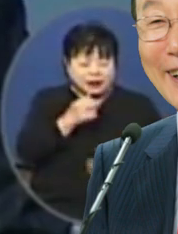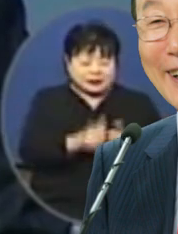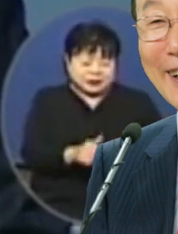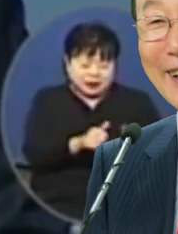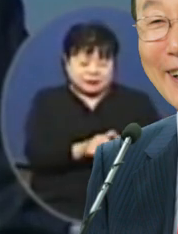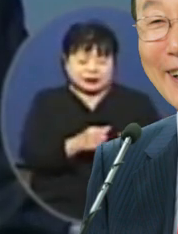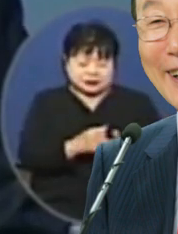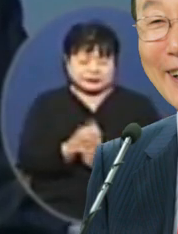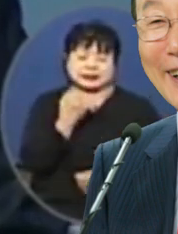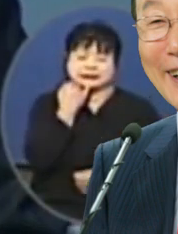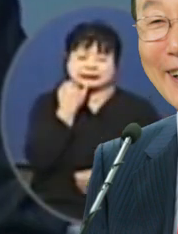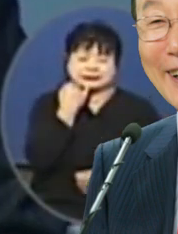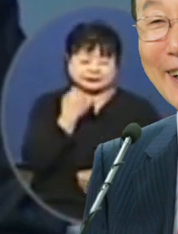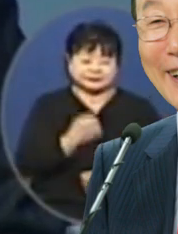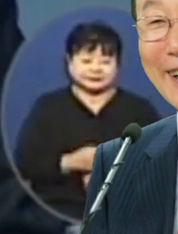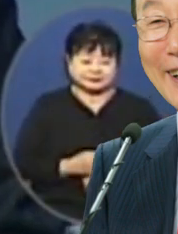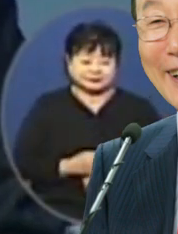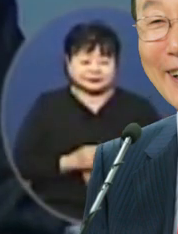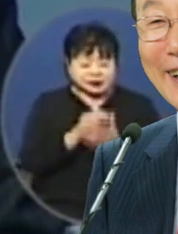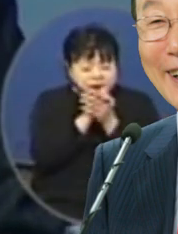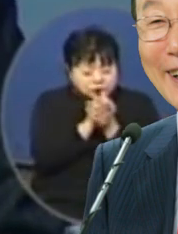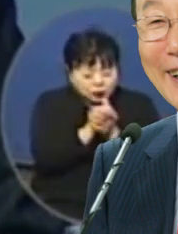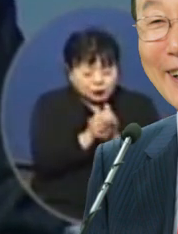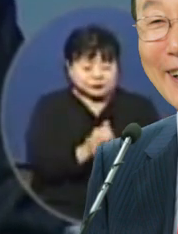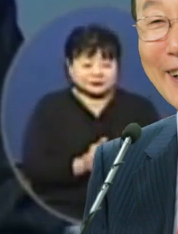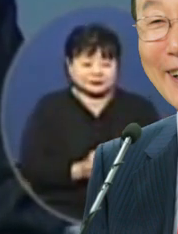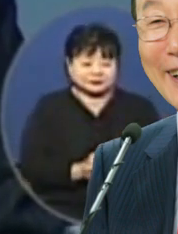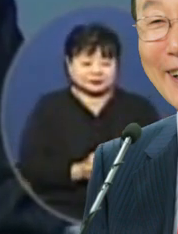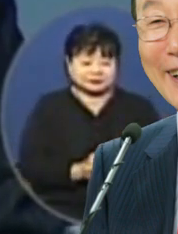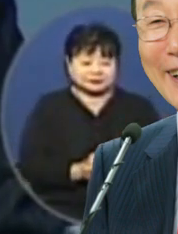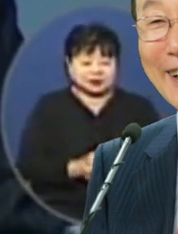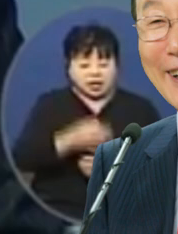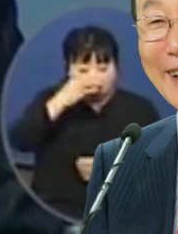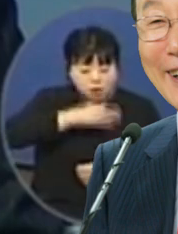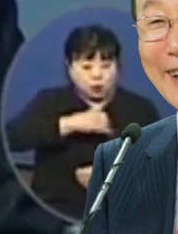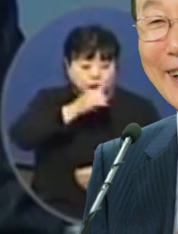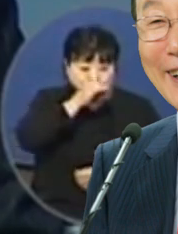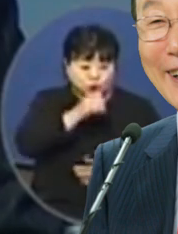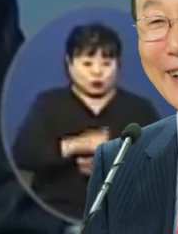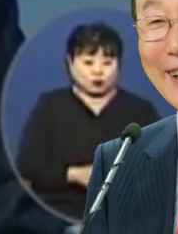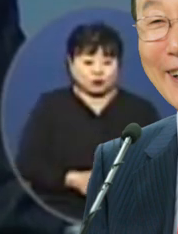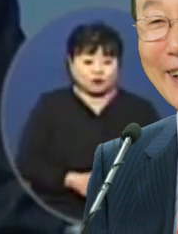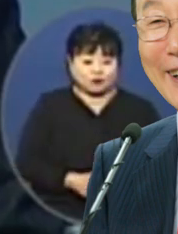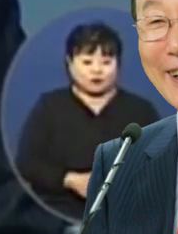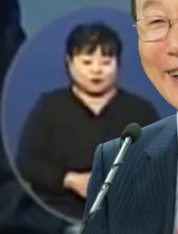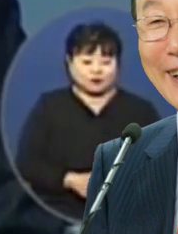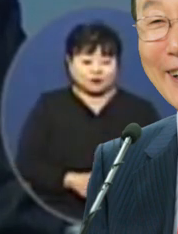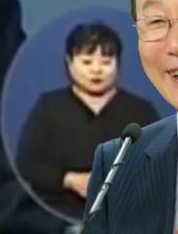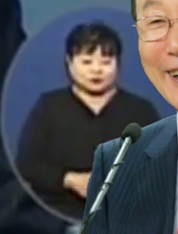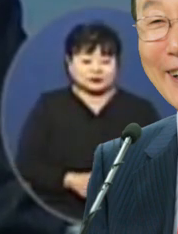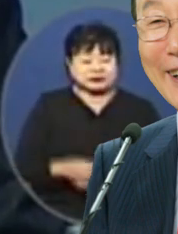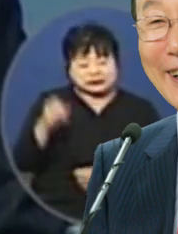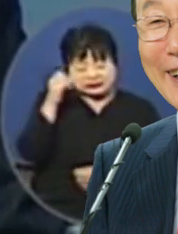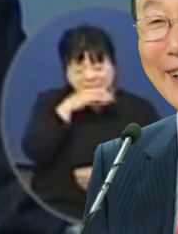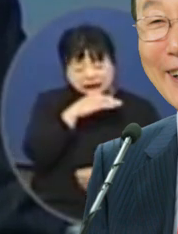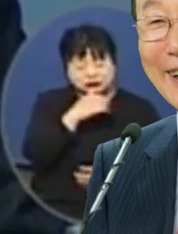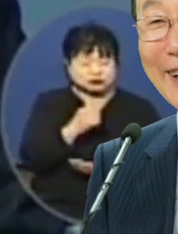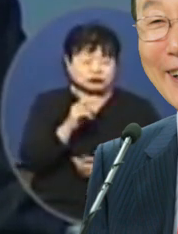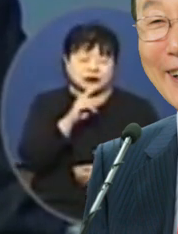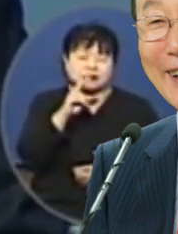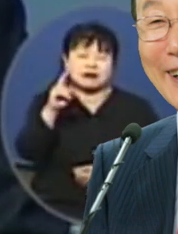계신다. 그 간단한 기도가 굉장히 효과를 발생하는 것입니다. 그냥